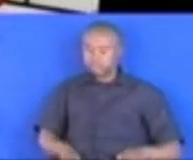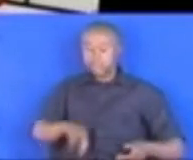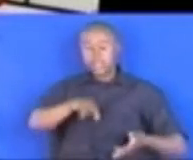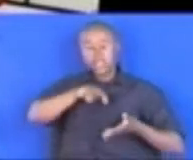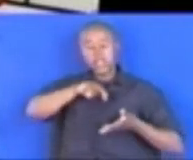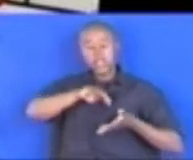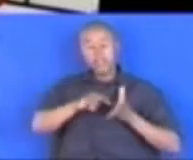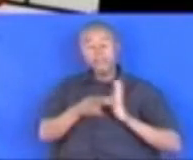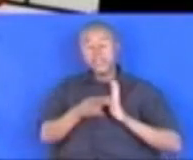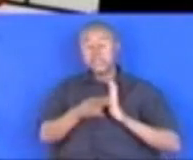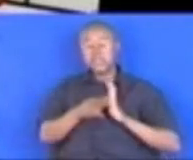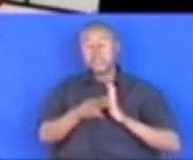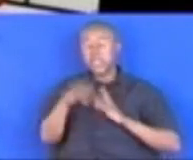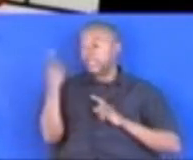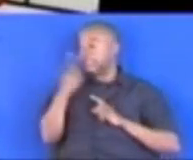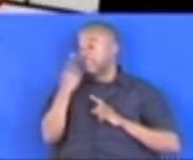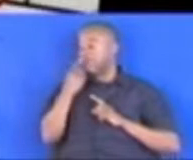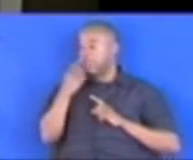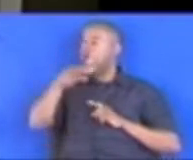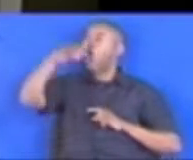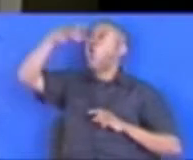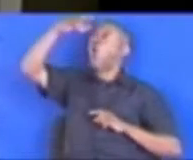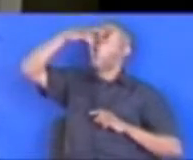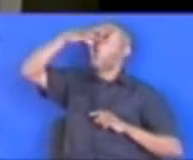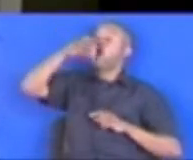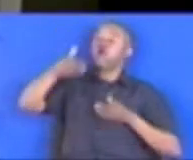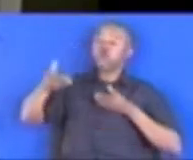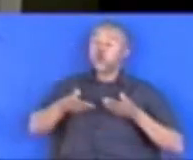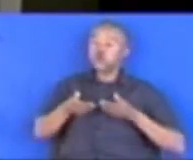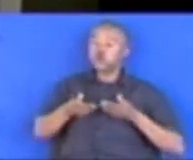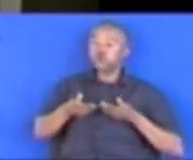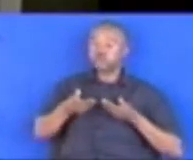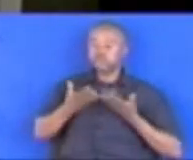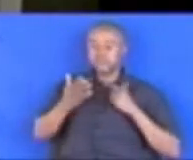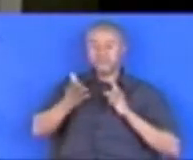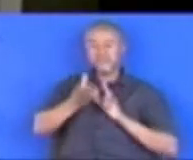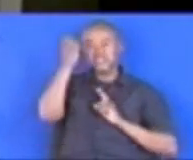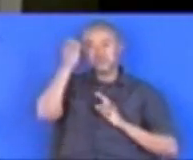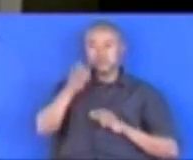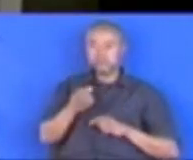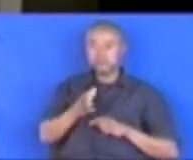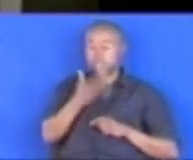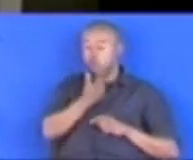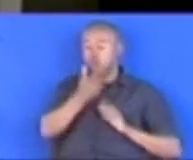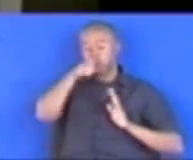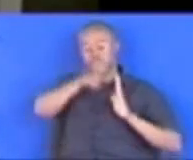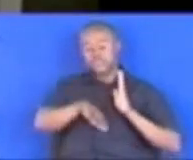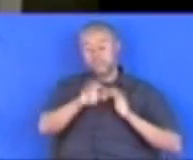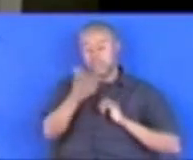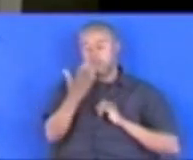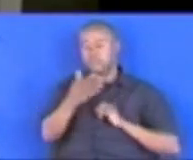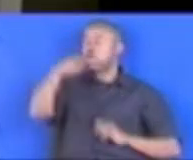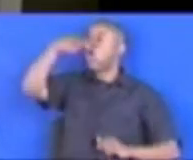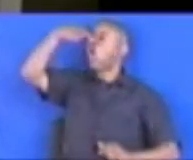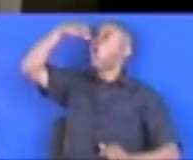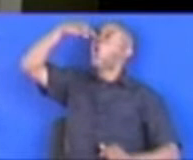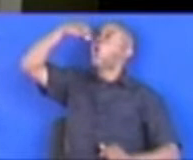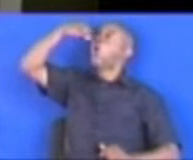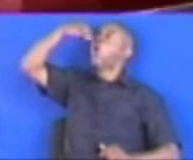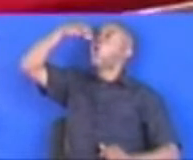A ilifanikiwa kwa 97% ya lengo ambapo watoto walio chini ya miaka 5 walipata matone